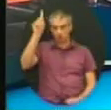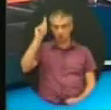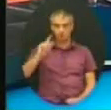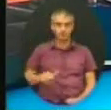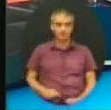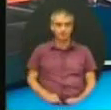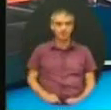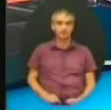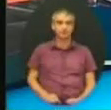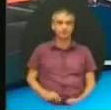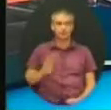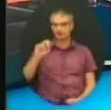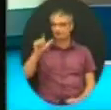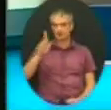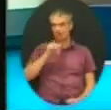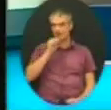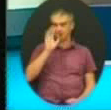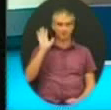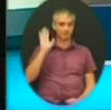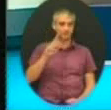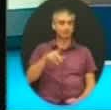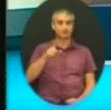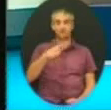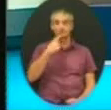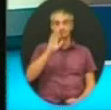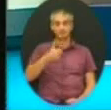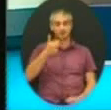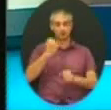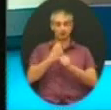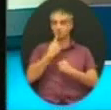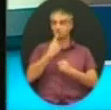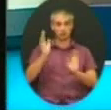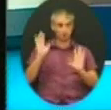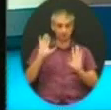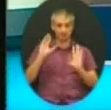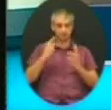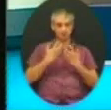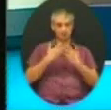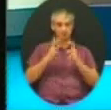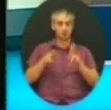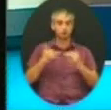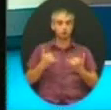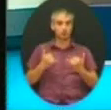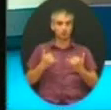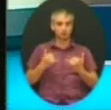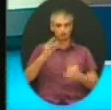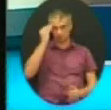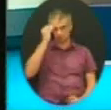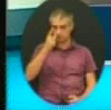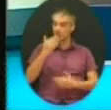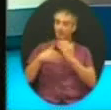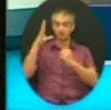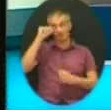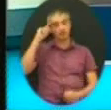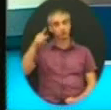גם מאיר לא. מאיר אמר ששר יכול לעשות מה שהוא רוצה עם המנגנון הקיים. לקדם תזכור, את האג'נדה שלו.